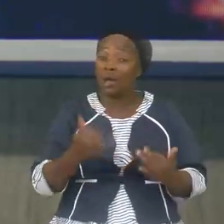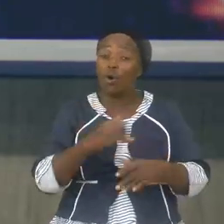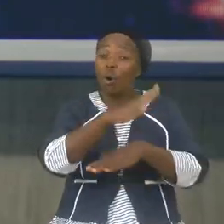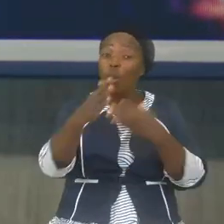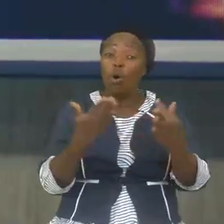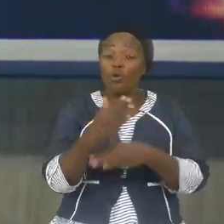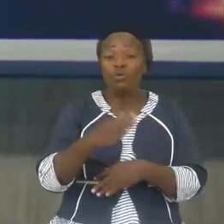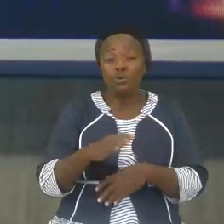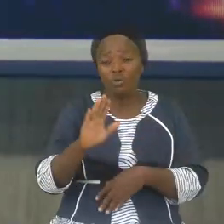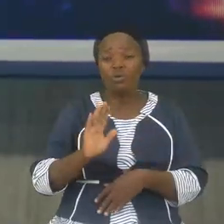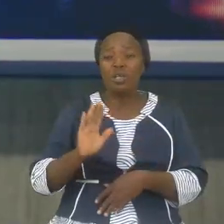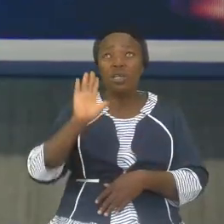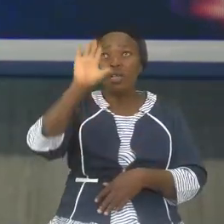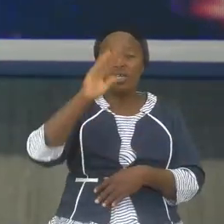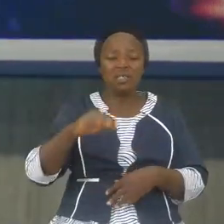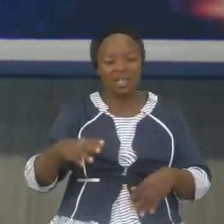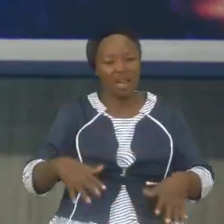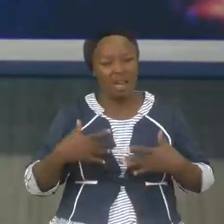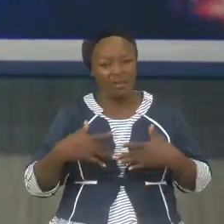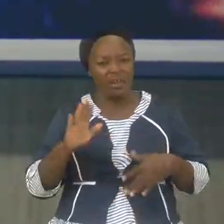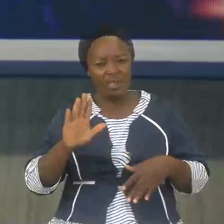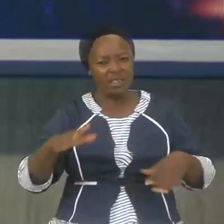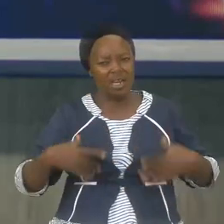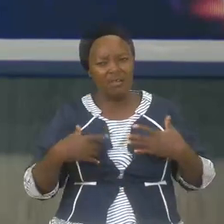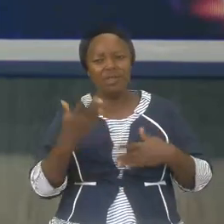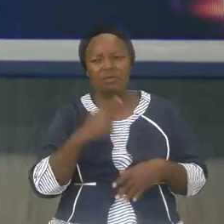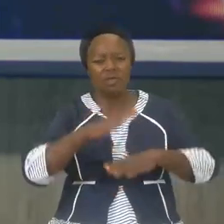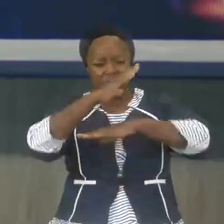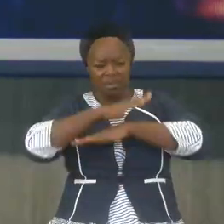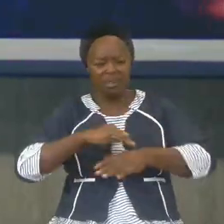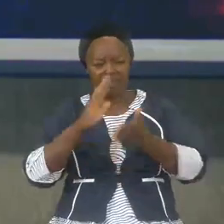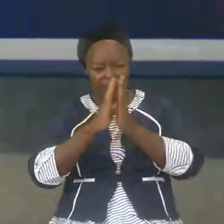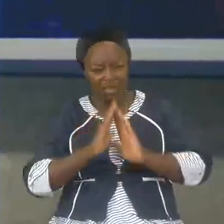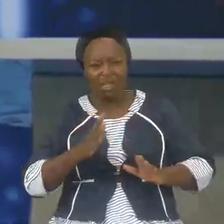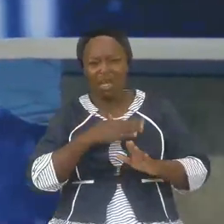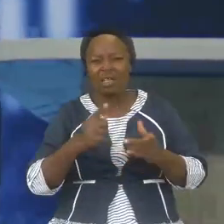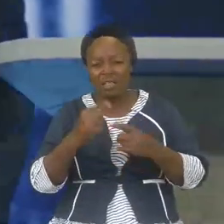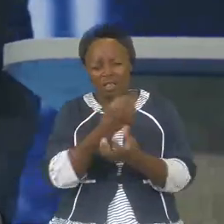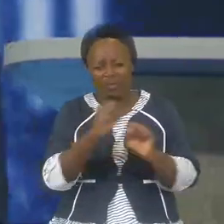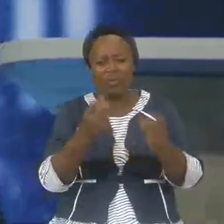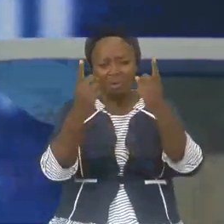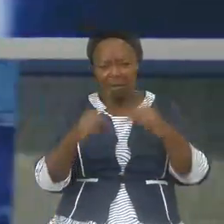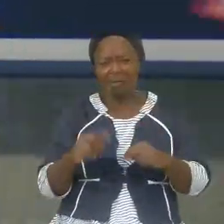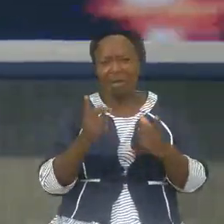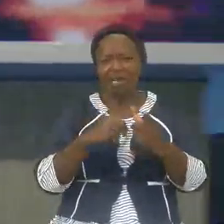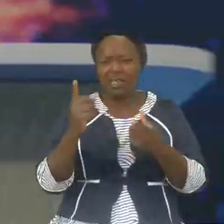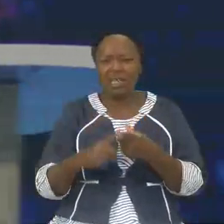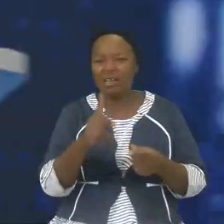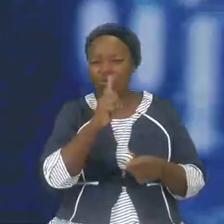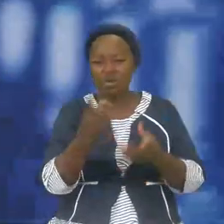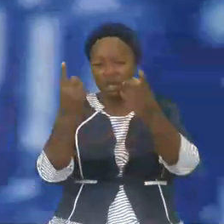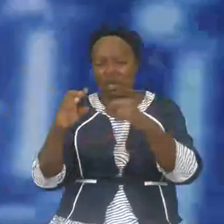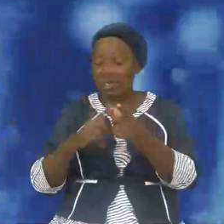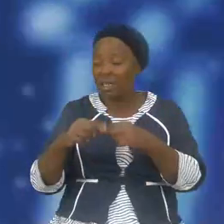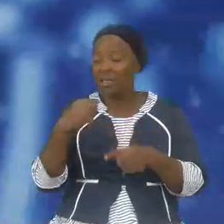la paix avec Dieu. Durant sa vie, il y a le repos. Durant sa vie, le salut est venu. L'assurance est venue. Et puis,